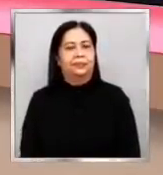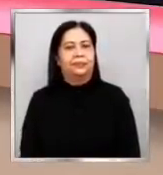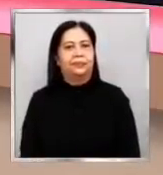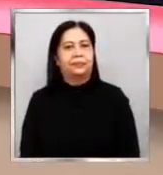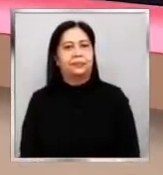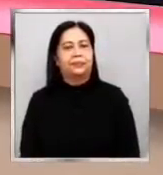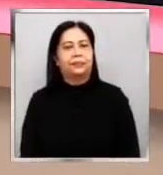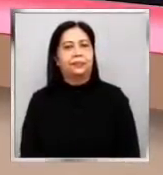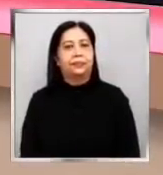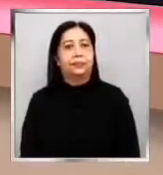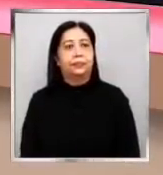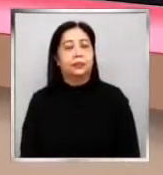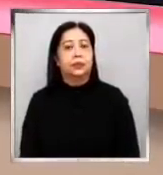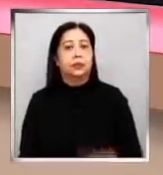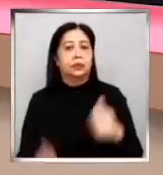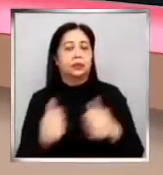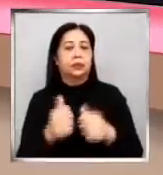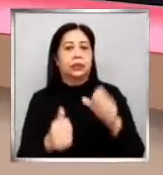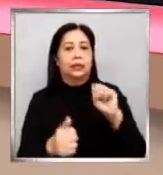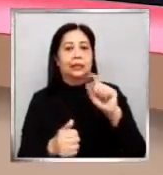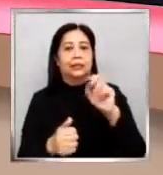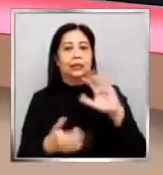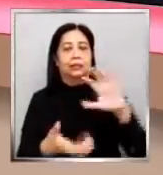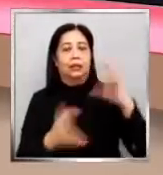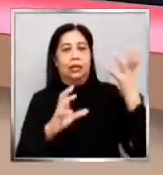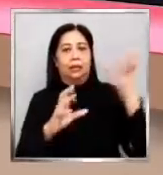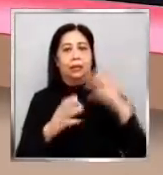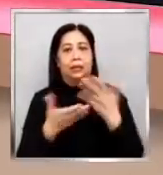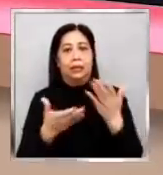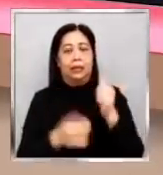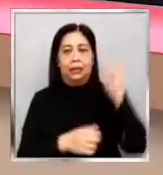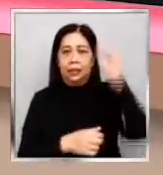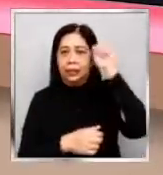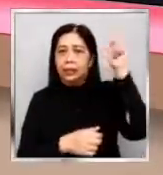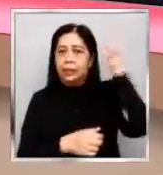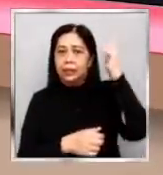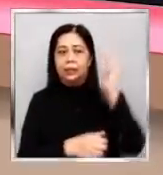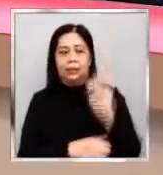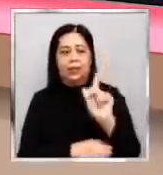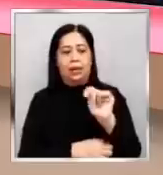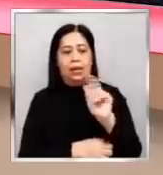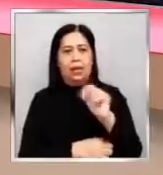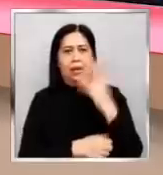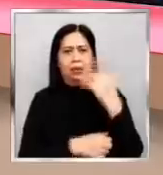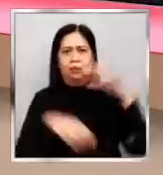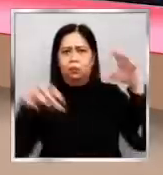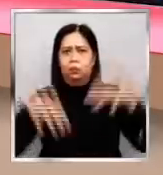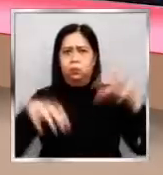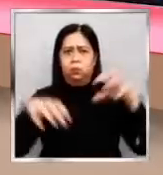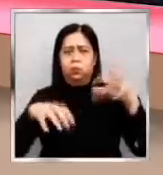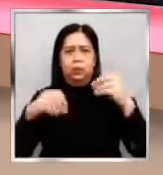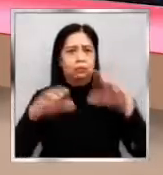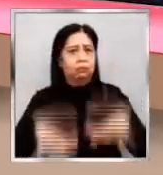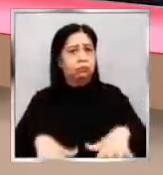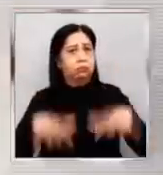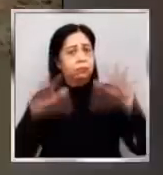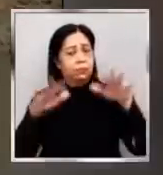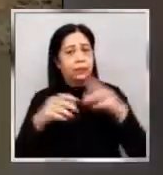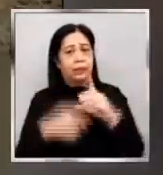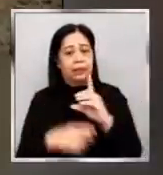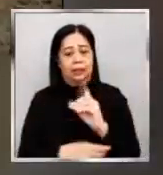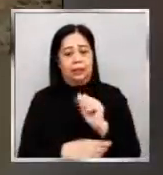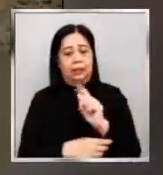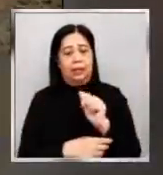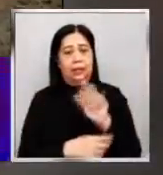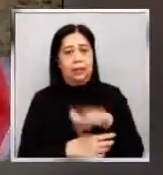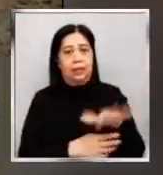Isinilalim sa State of Calamity ang bayan ng Makato sa Aklan dahil sa matinding epekto ng pag-ulan at pagbaha. Sa datos ng sangguniang bayan, umabot